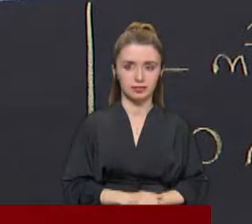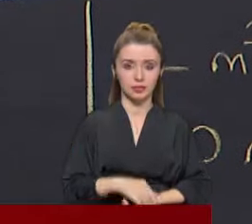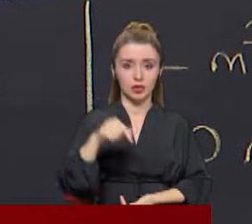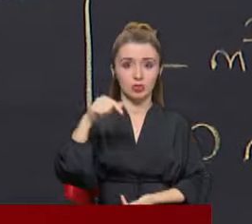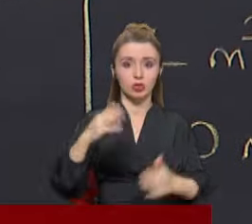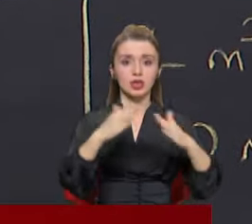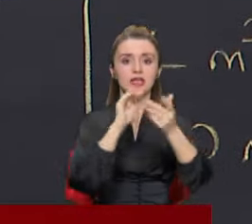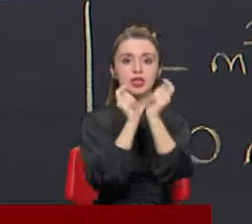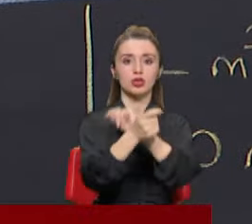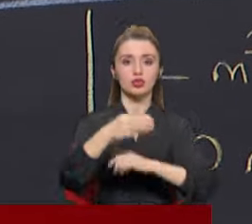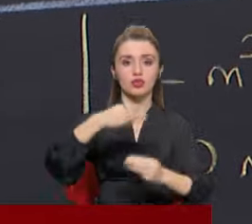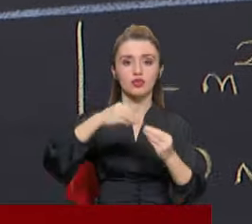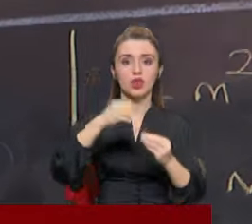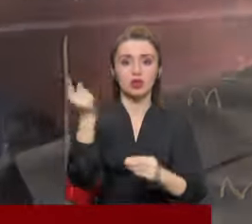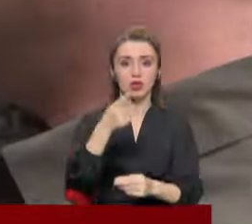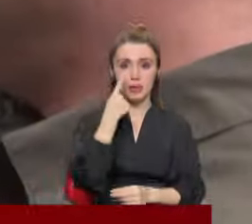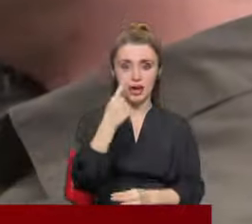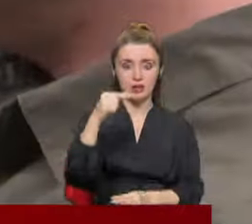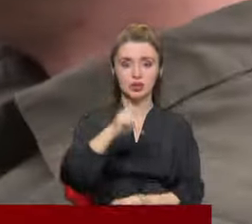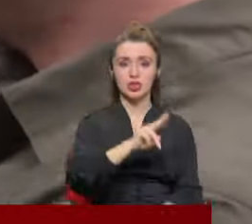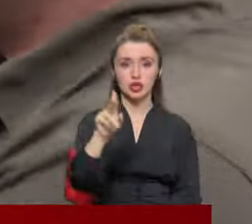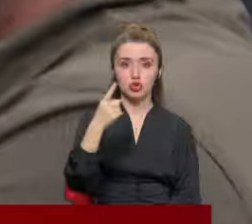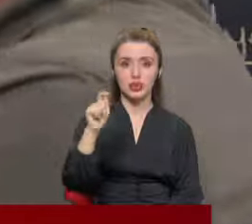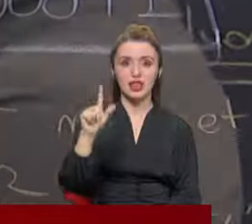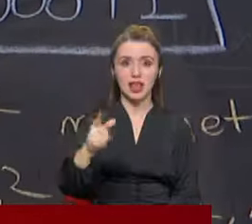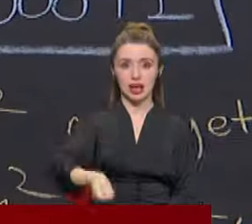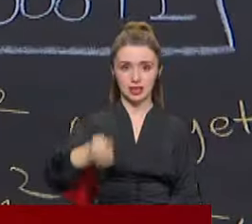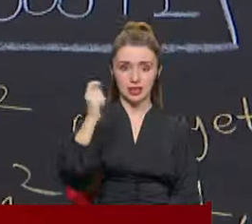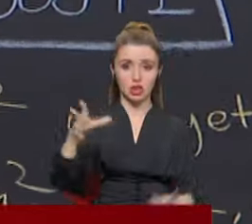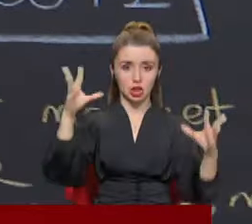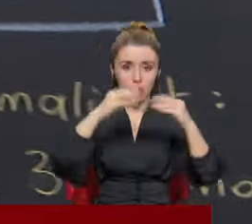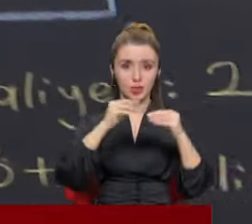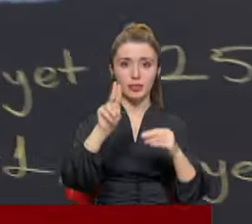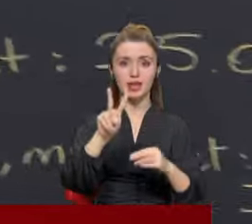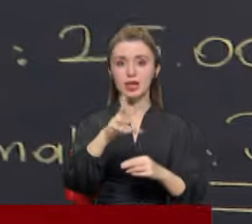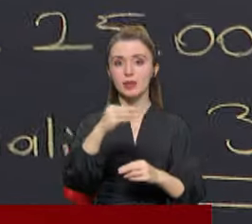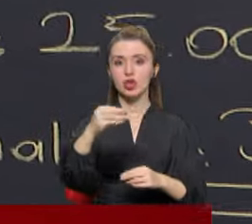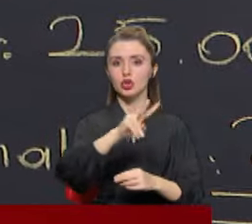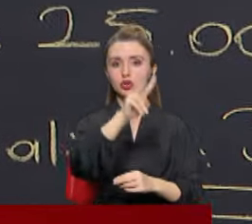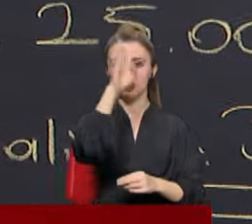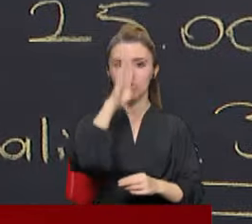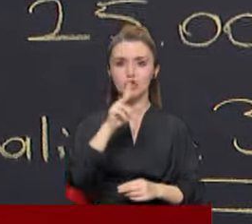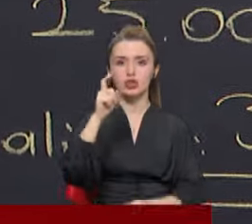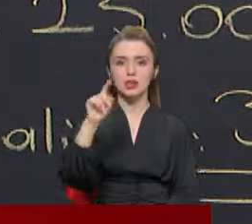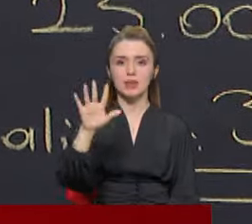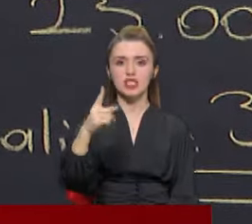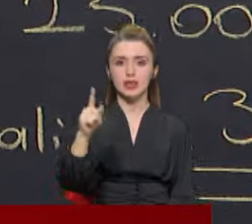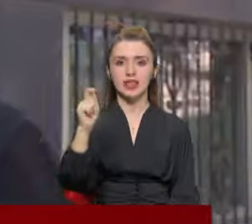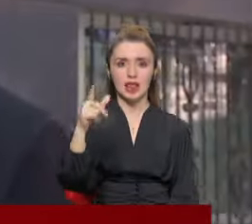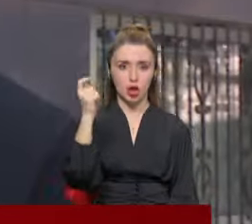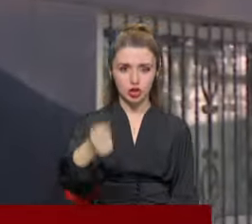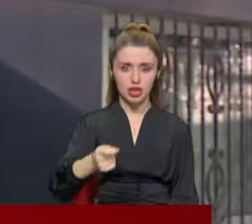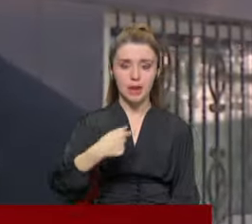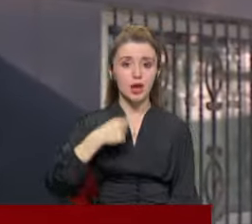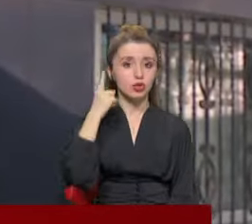Mevcut kentsel dönüşüm faiz oranını baz alırsak bu 700 bin TL kredi toplamda 2 milyon 495 bin TL ödeyeceksiniz.